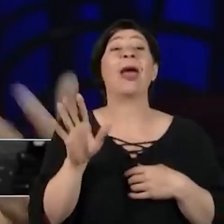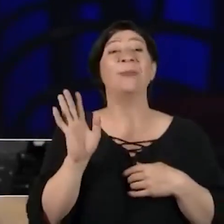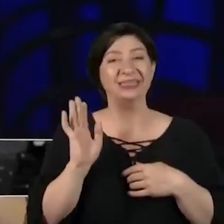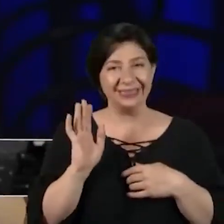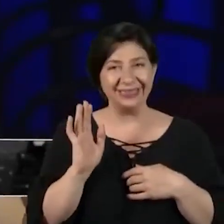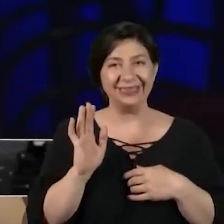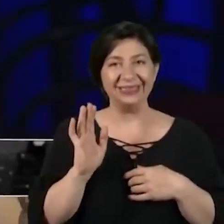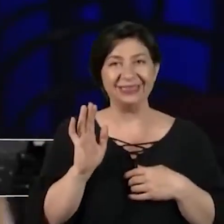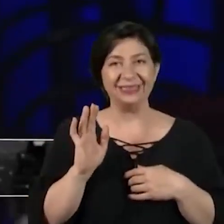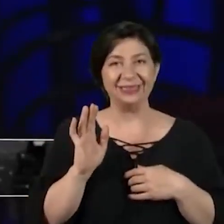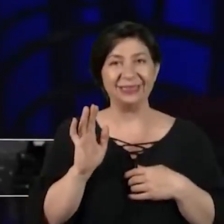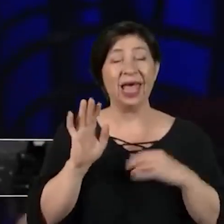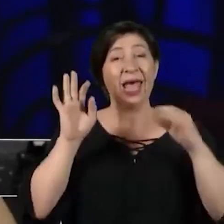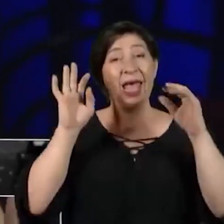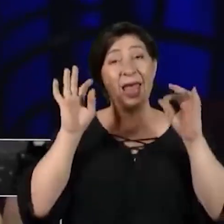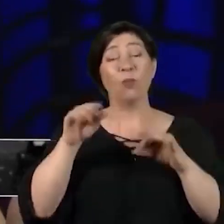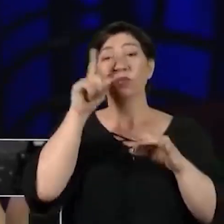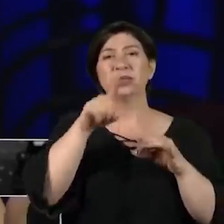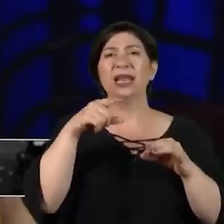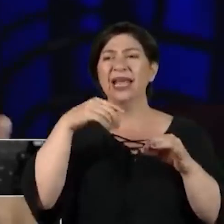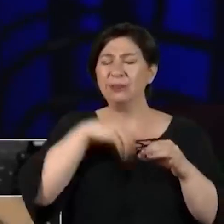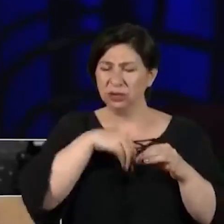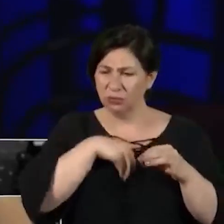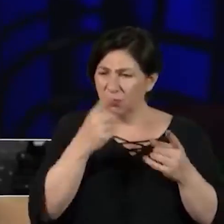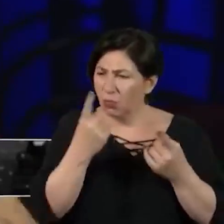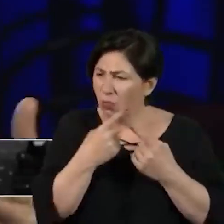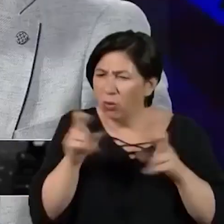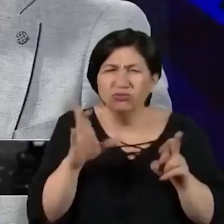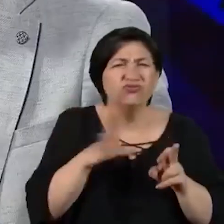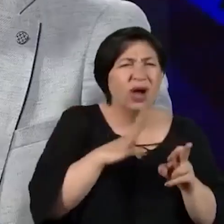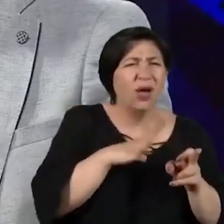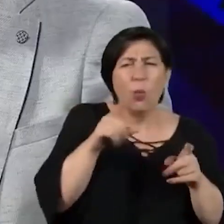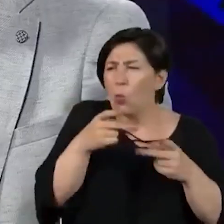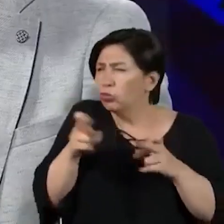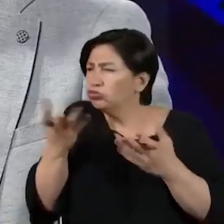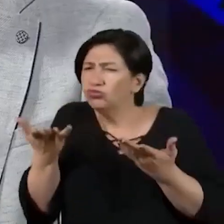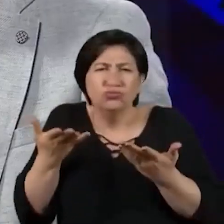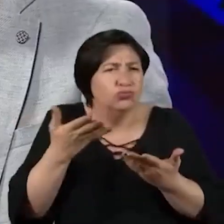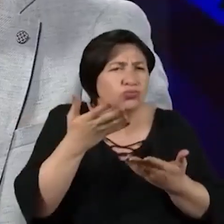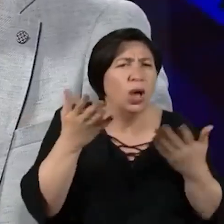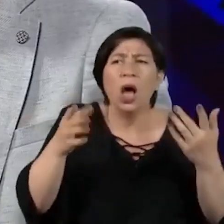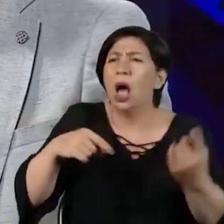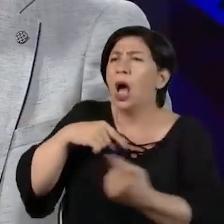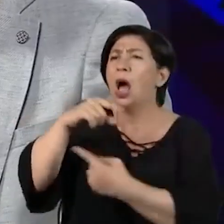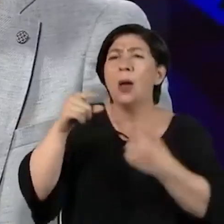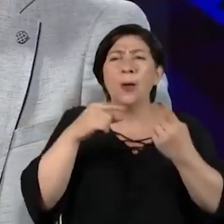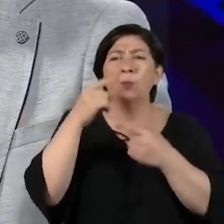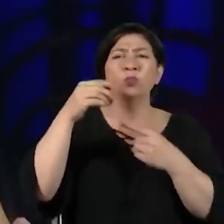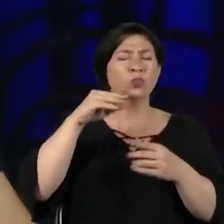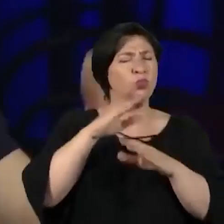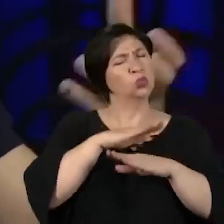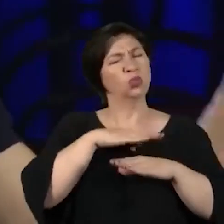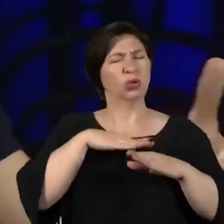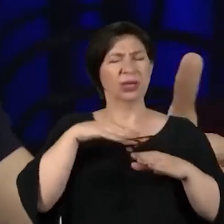Hep hani bu nedenden dolayı içinde bir boşluk vardır ve o boşluk başka bir şeyle doldurulur sanır